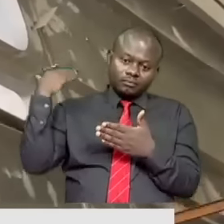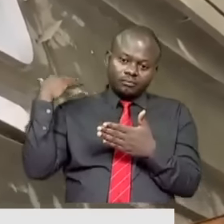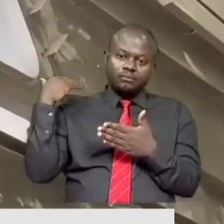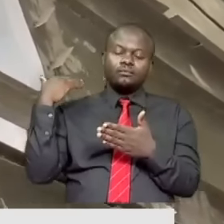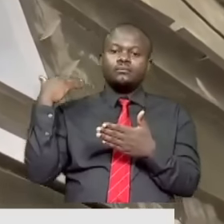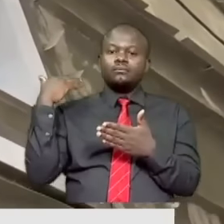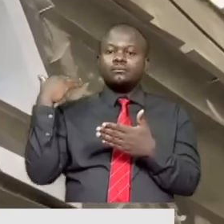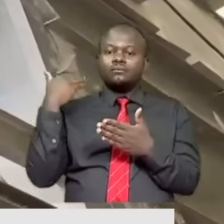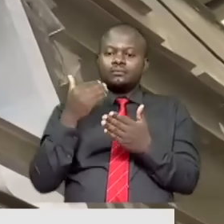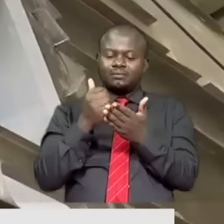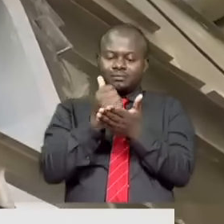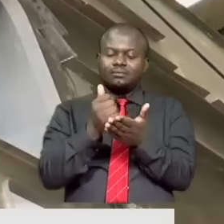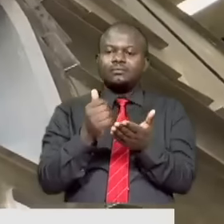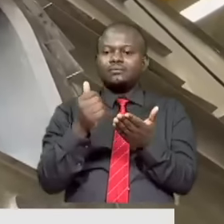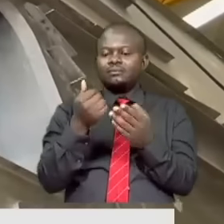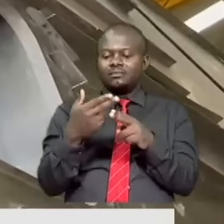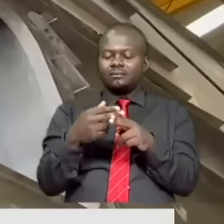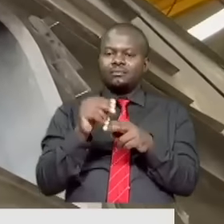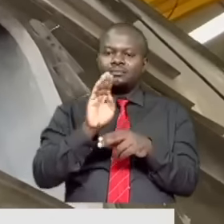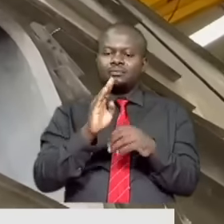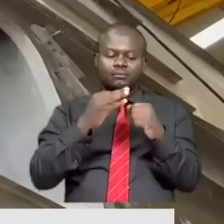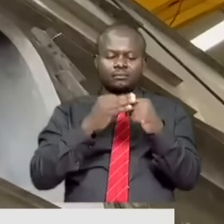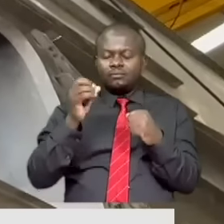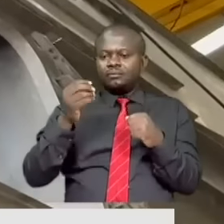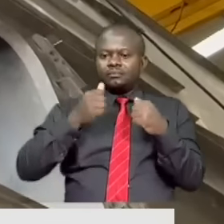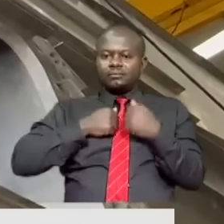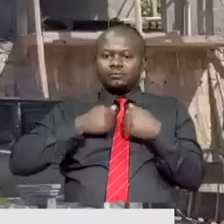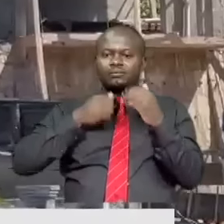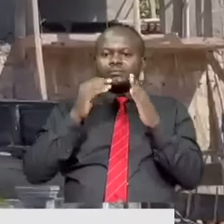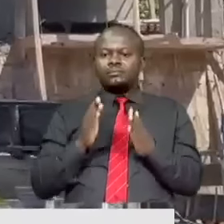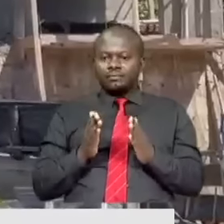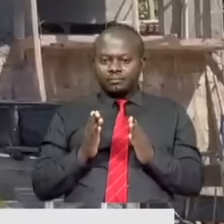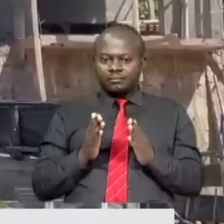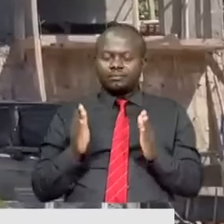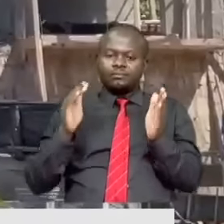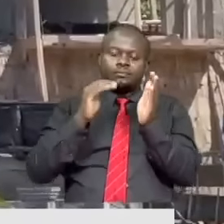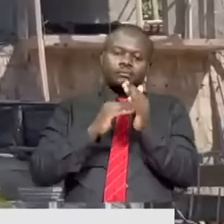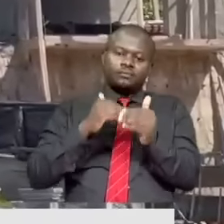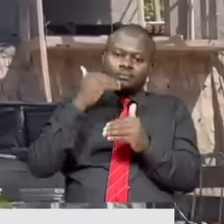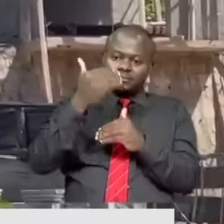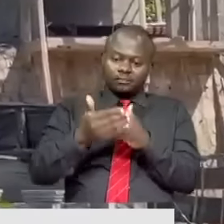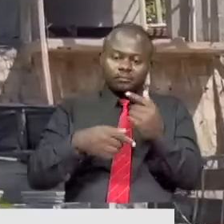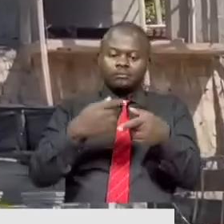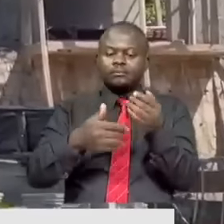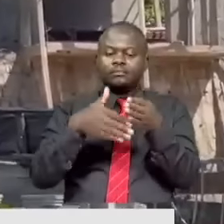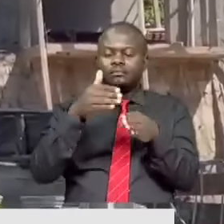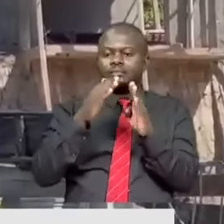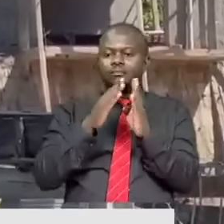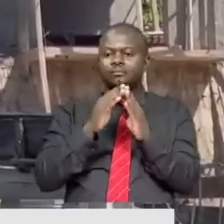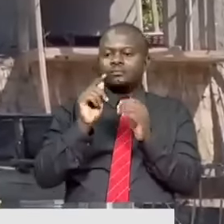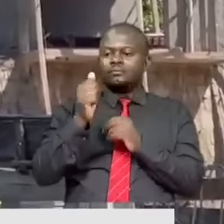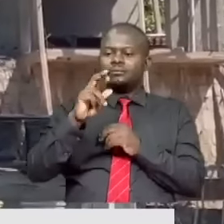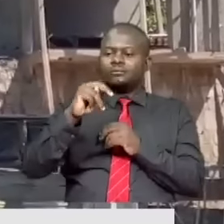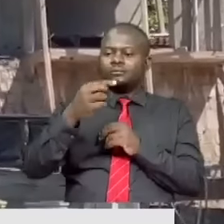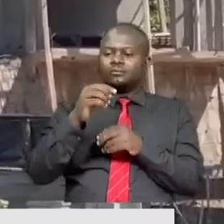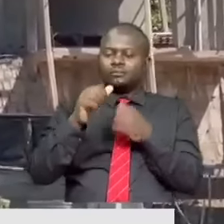kunyongorera ko zibumbatiye ishoramari rya miliyari zirenga 800 z'amafaranga y'u Rwanda. naho ubundi urugendo rwo kwiyubaka k'umujyi wa Karongi muri